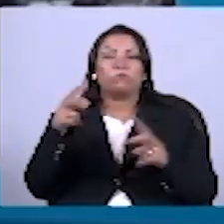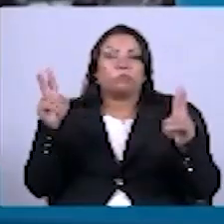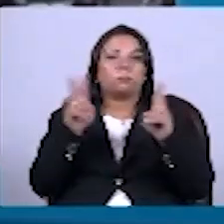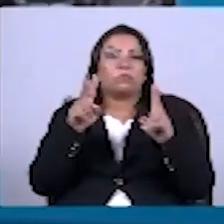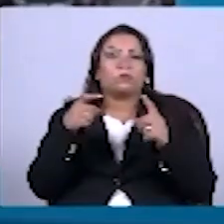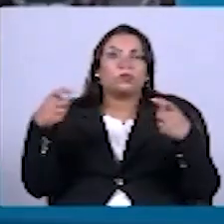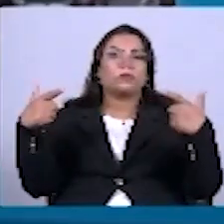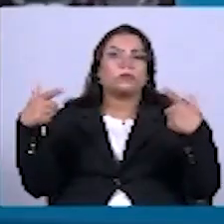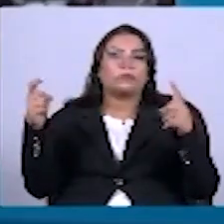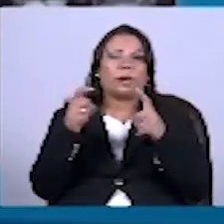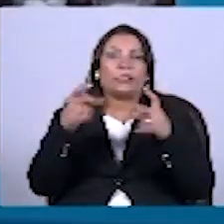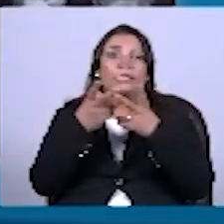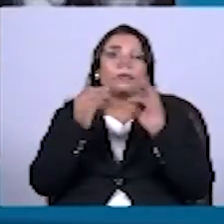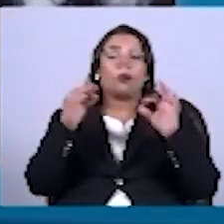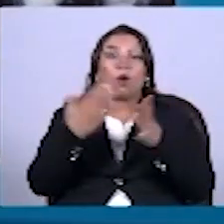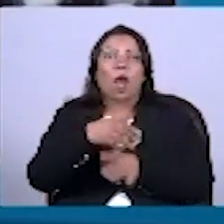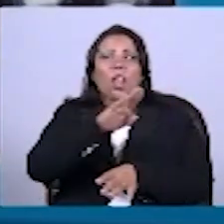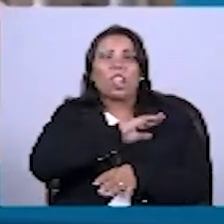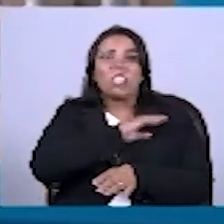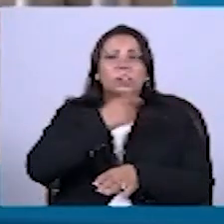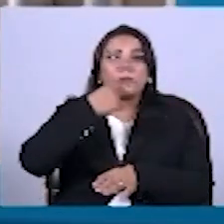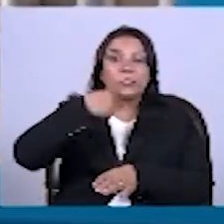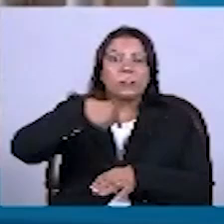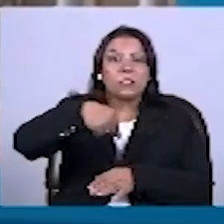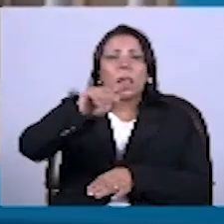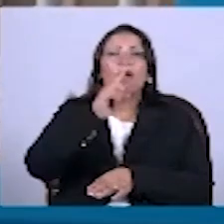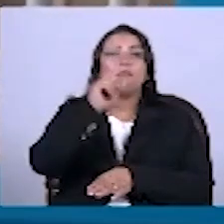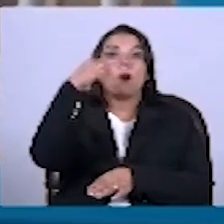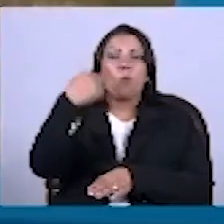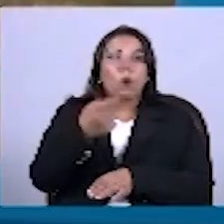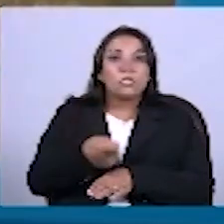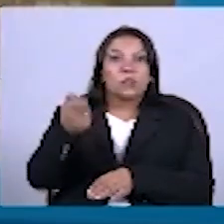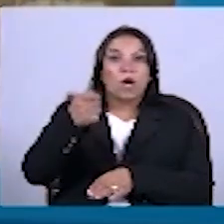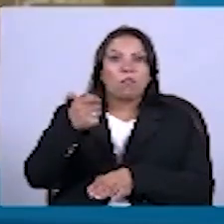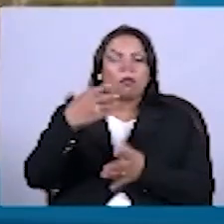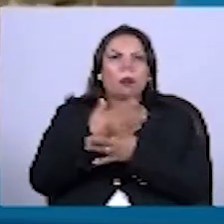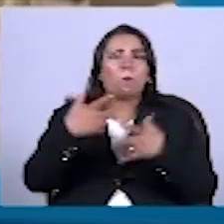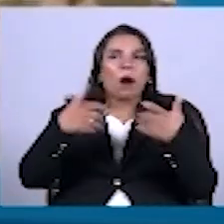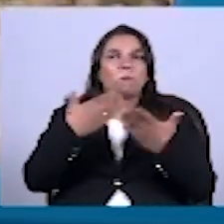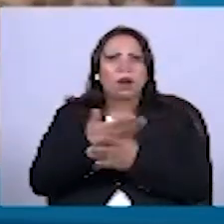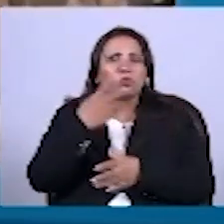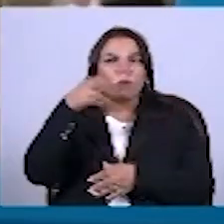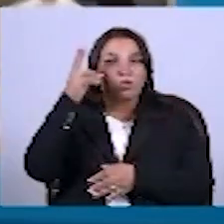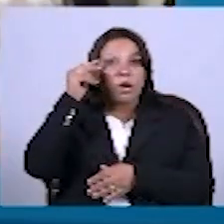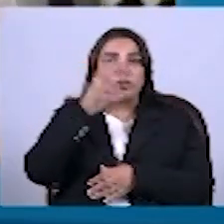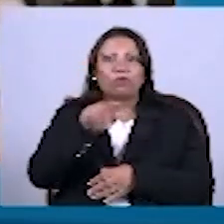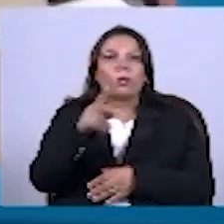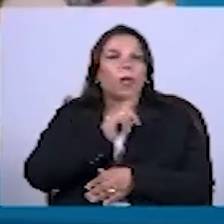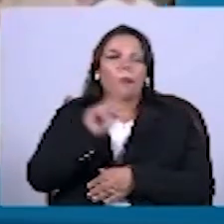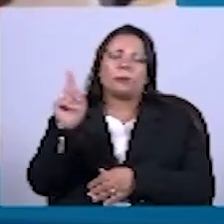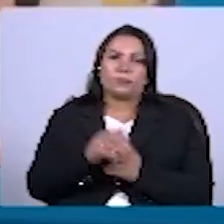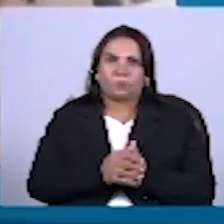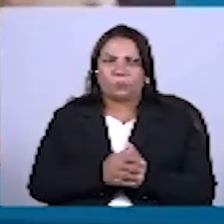كثيره جدا وما فيش جيش يعرف يحارب لمده سنه وزياده يعني زي اسرائيل بهذه الطريقه